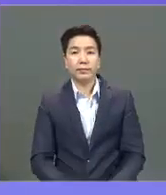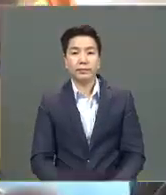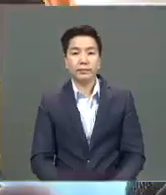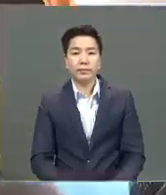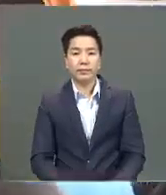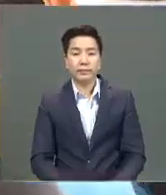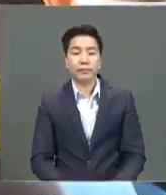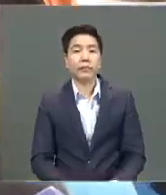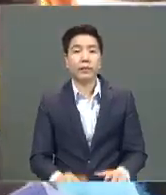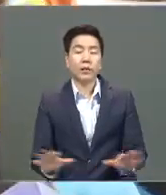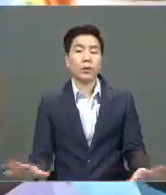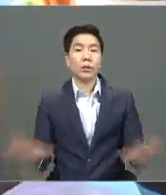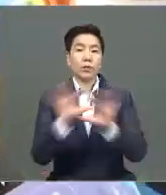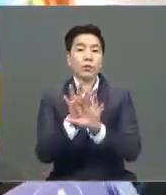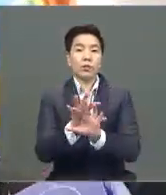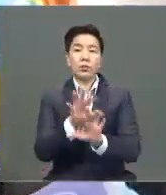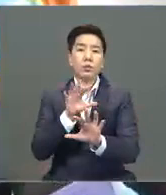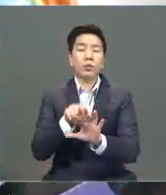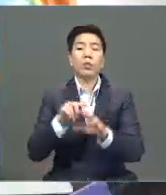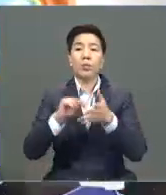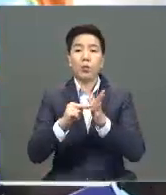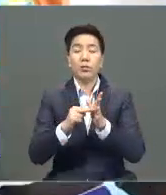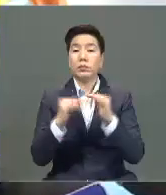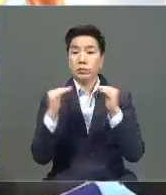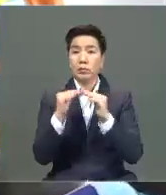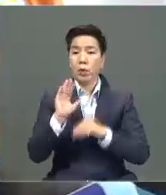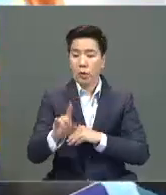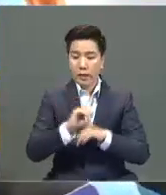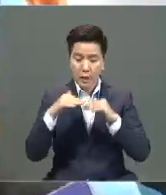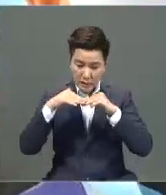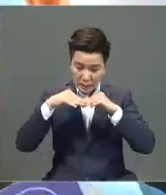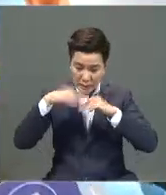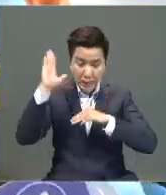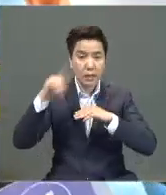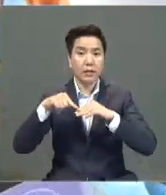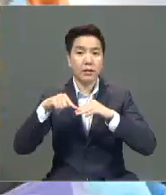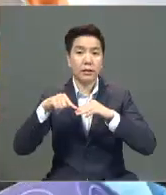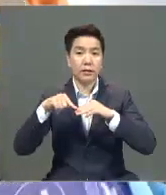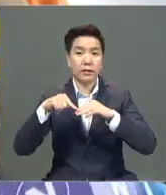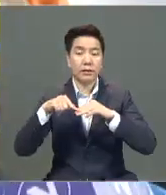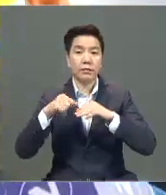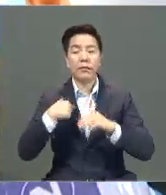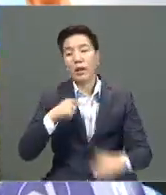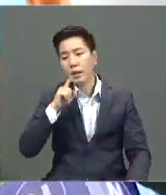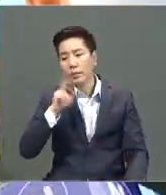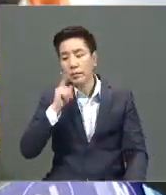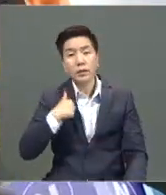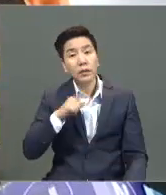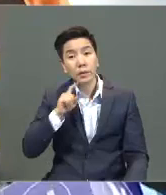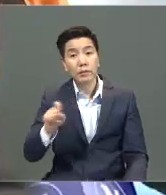การชุมนุมก็ไม่ผิดแต่การชุมนุมที่เกินเลยมากๆเนี่ยผมถามสื่อว่าสื่อว่าไง